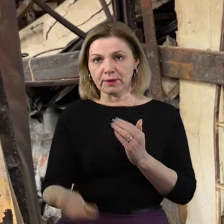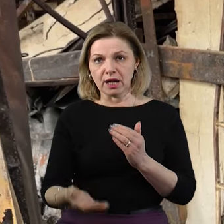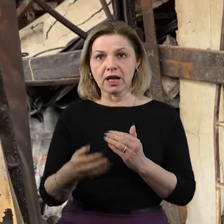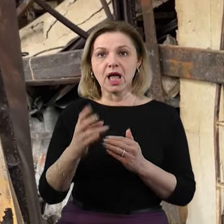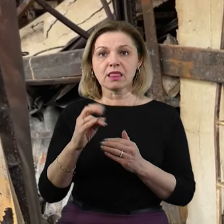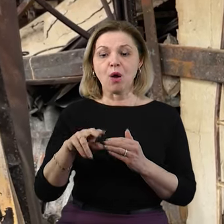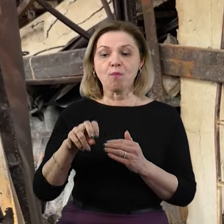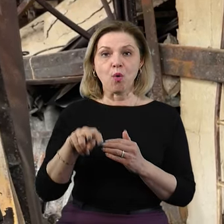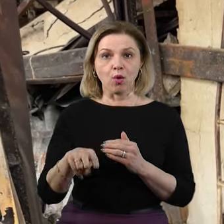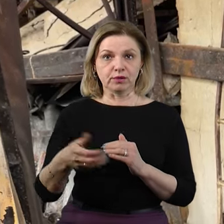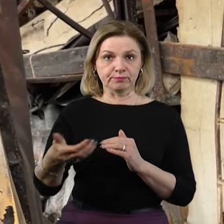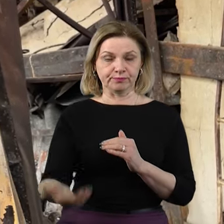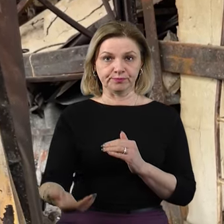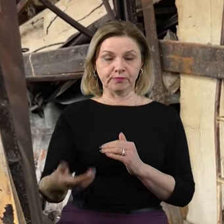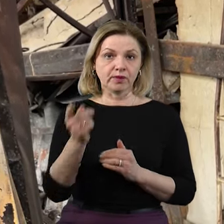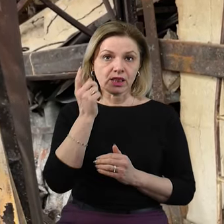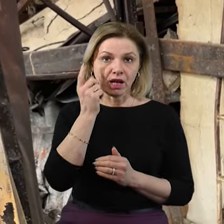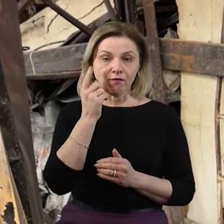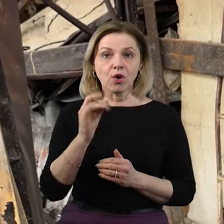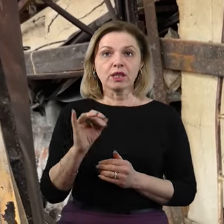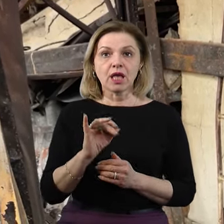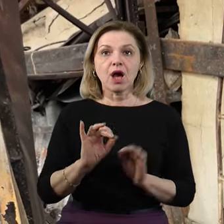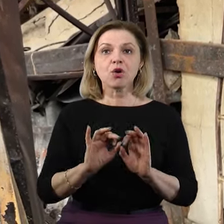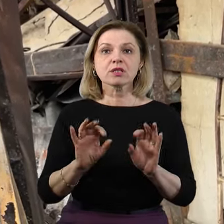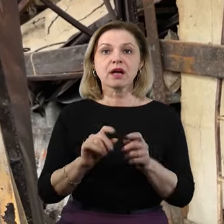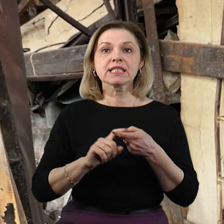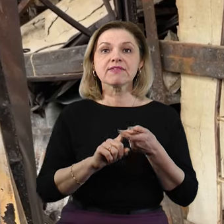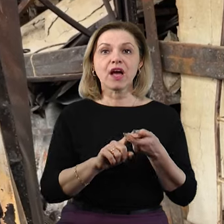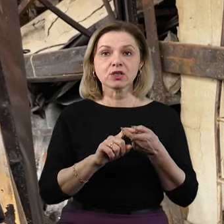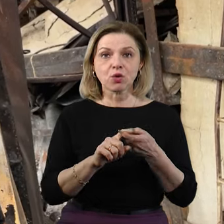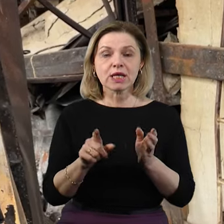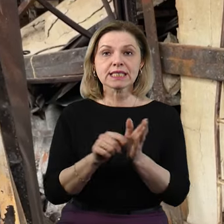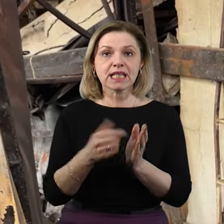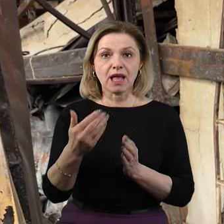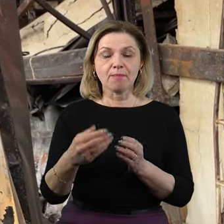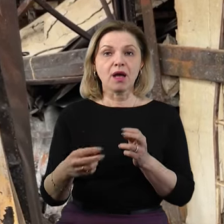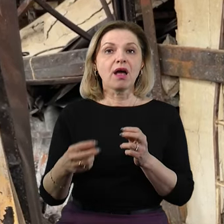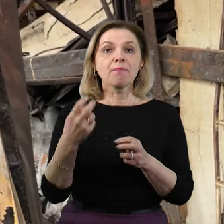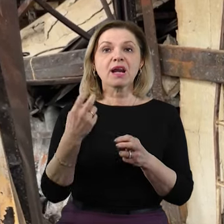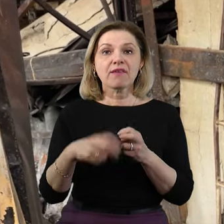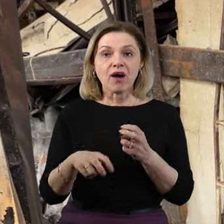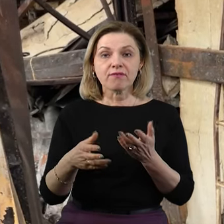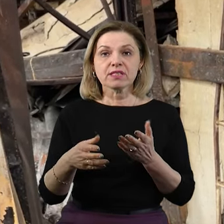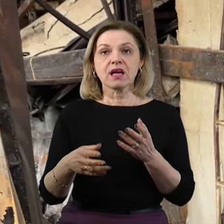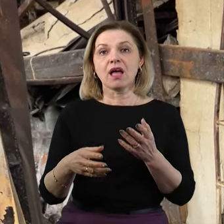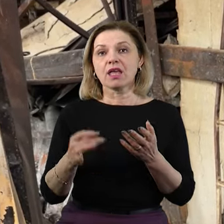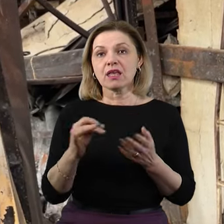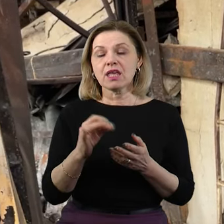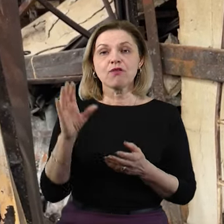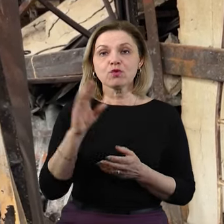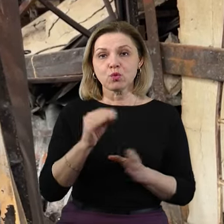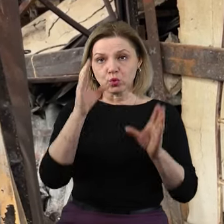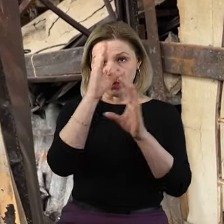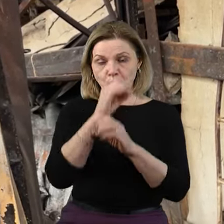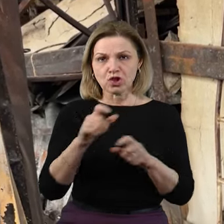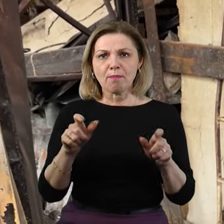його на пол положили він розказує зв'язок у мене з ним перервався більш зв'язку не було вони всю